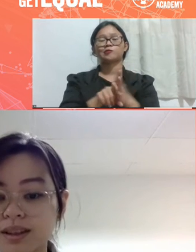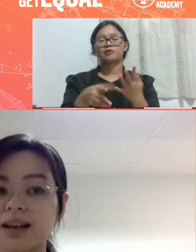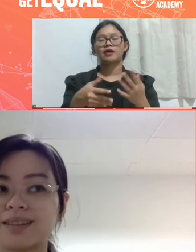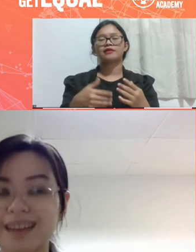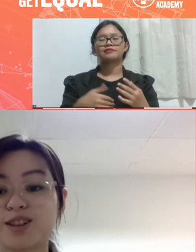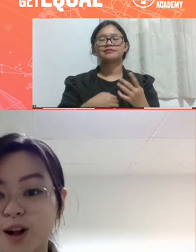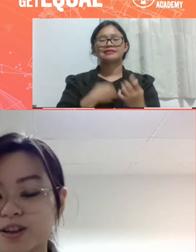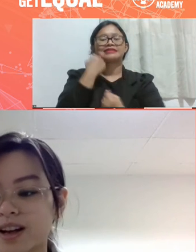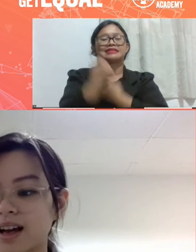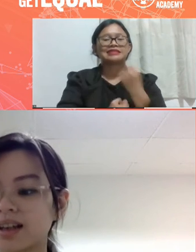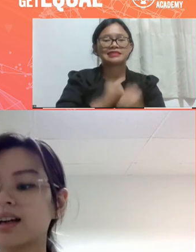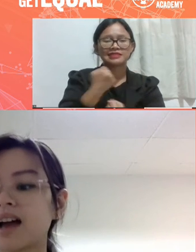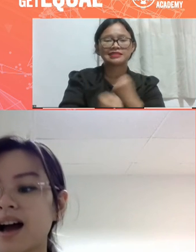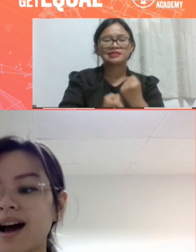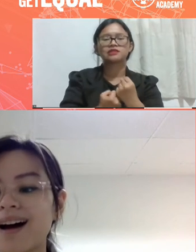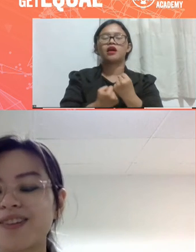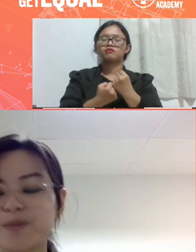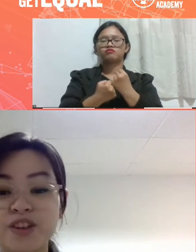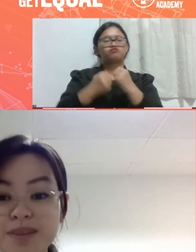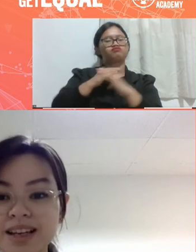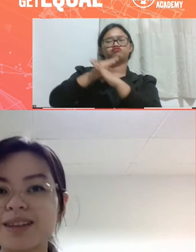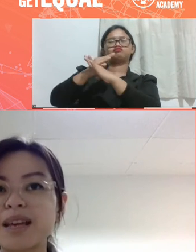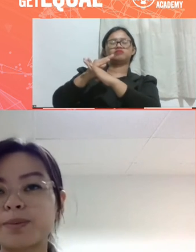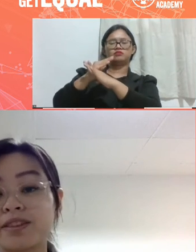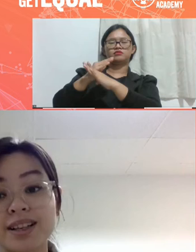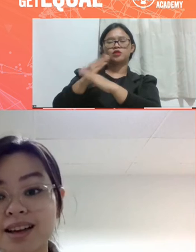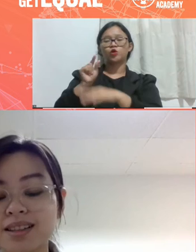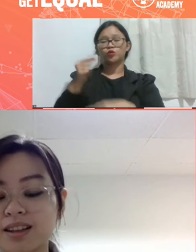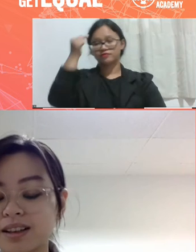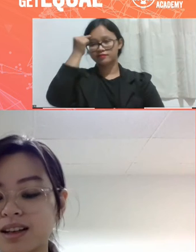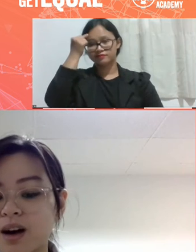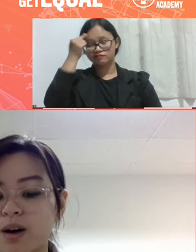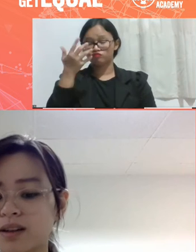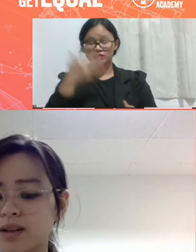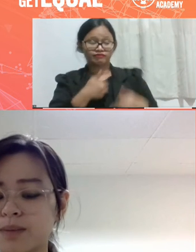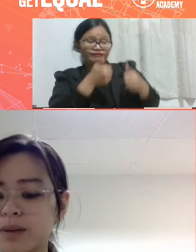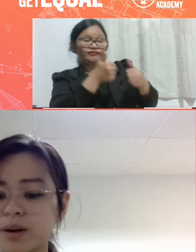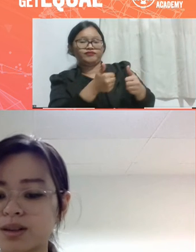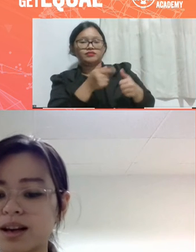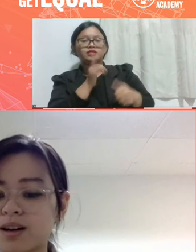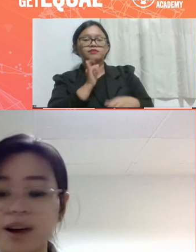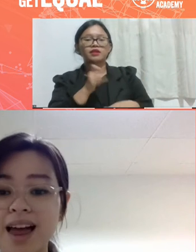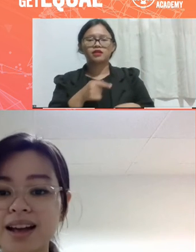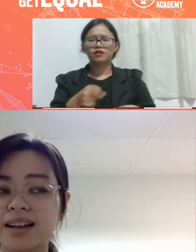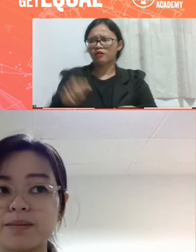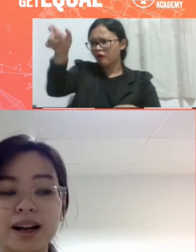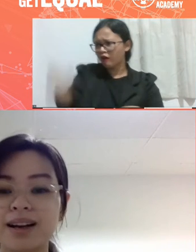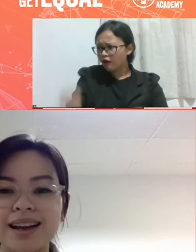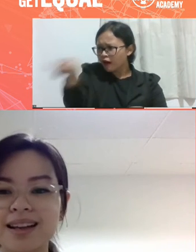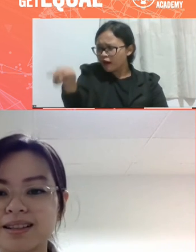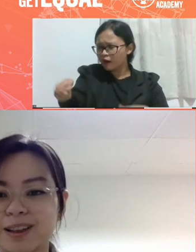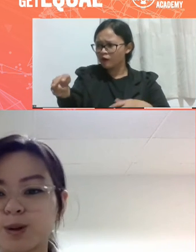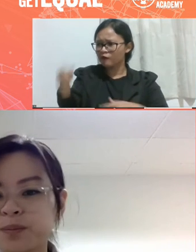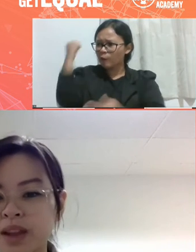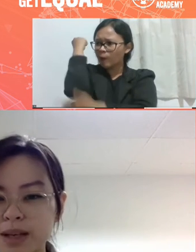Too dan cancel culture yang ada, for me it makes perfect sense gitu. Ketika orang sudah memerkosa orang lain dan mereka